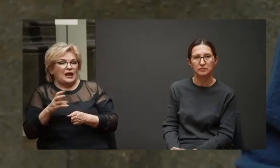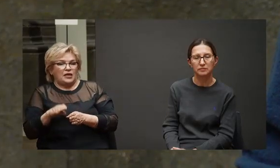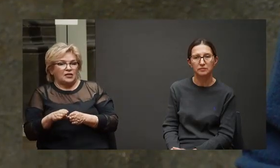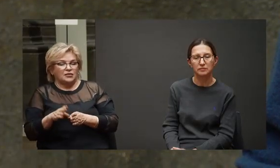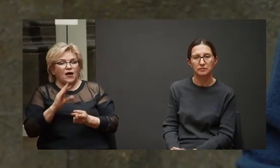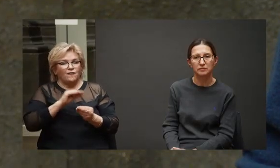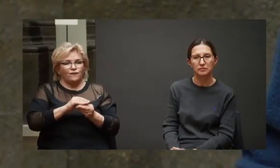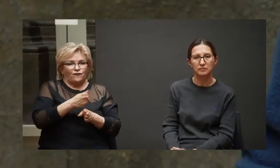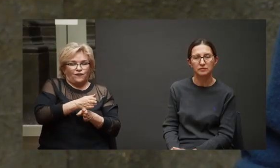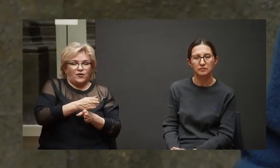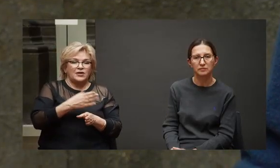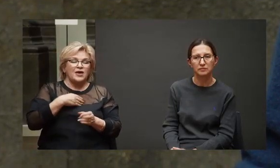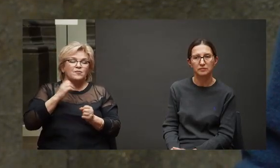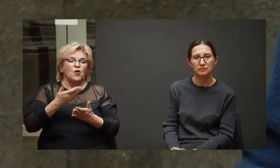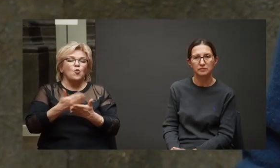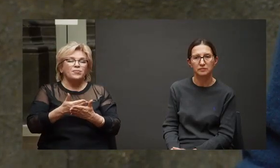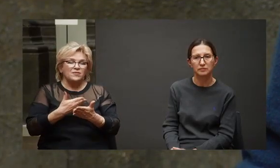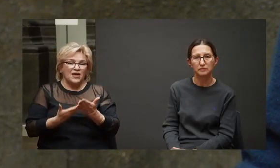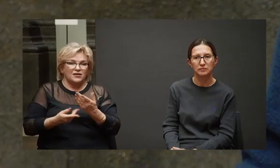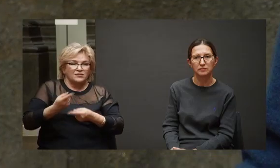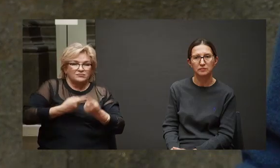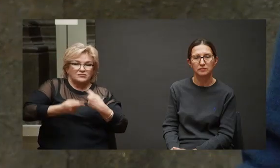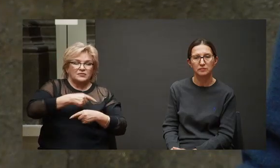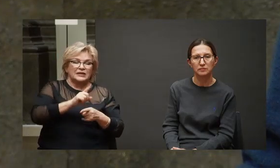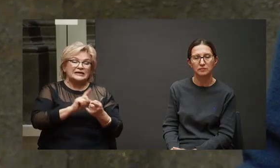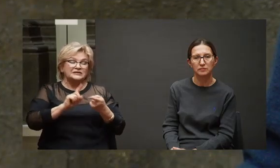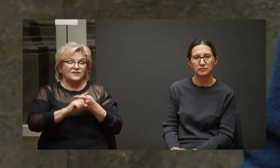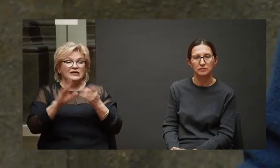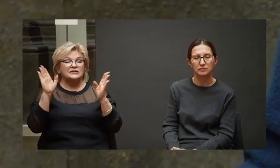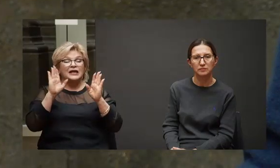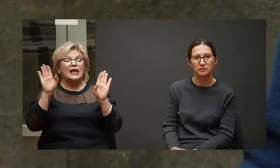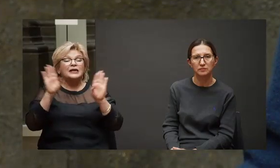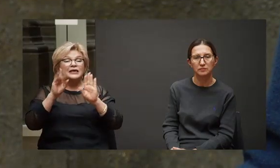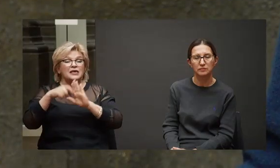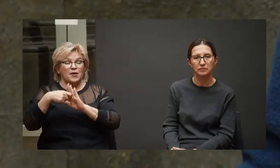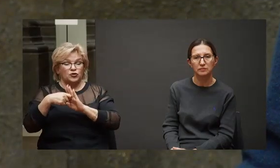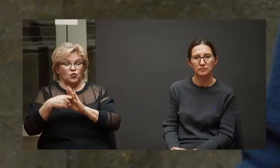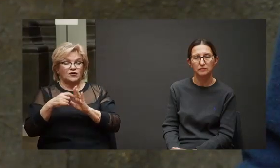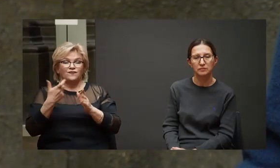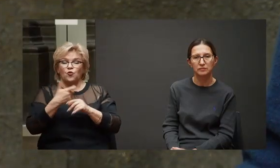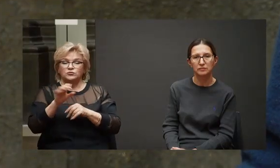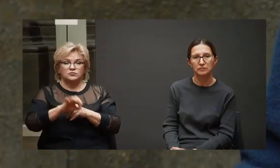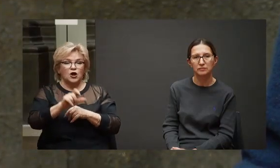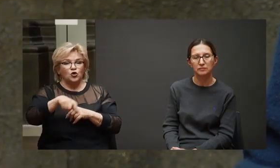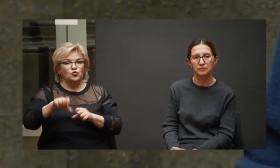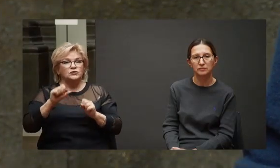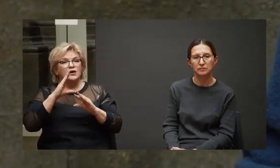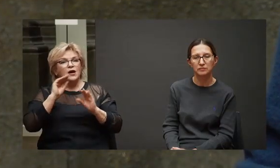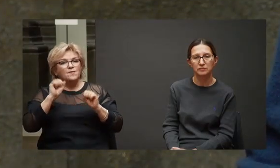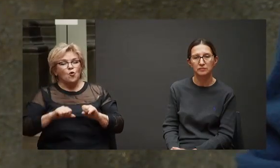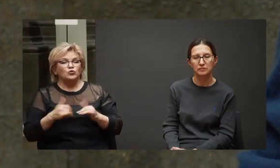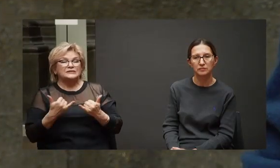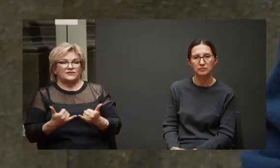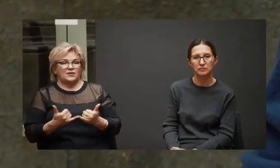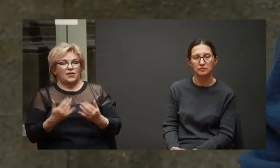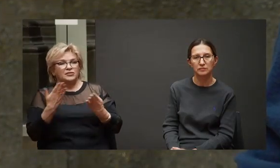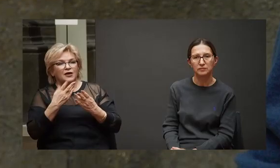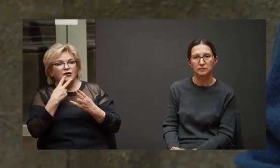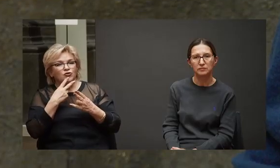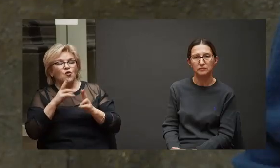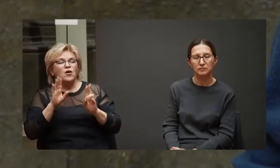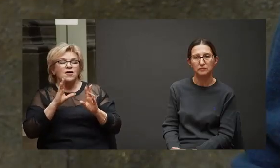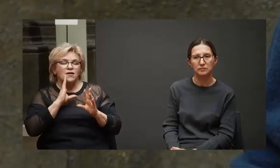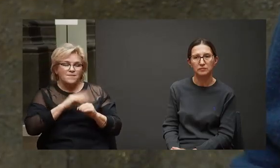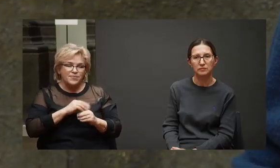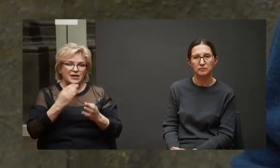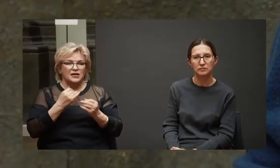привести пример обратный, который связан с кинематографом. Очень часто люди могут смотреть современное кино, могут посмотреть